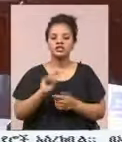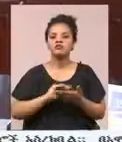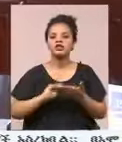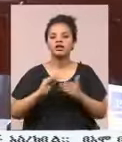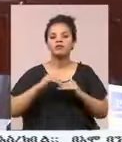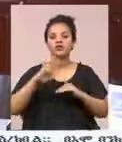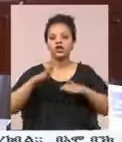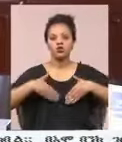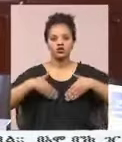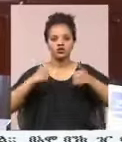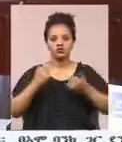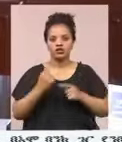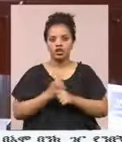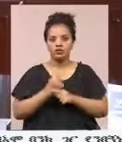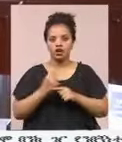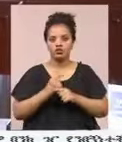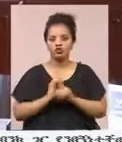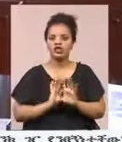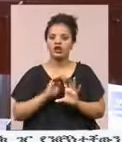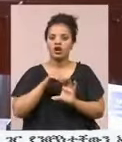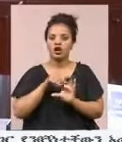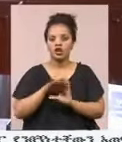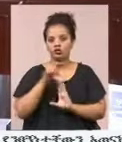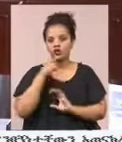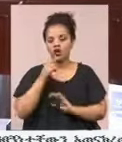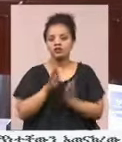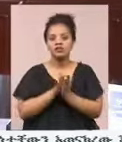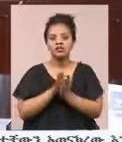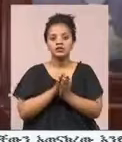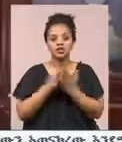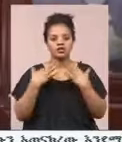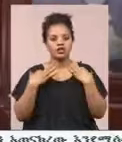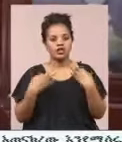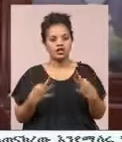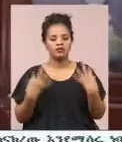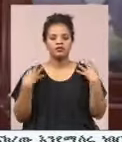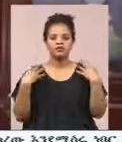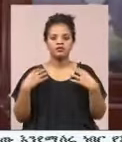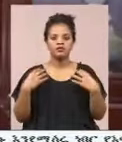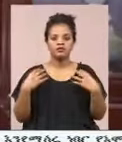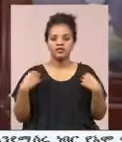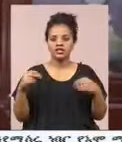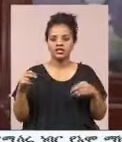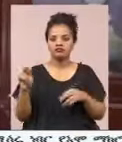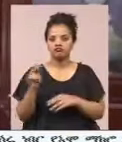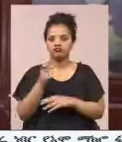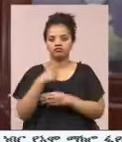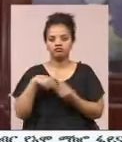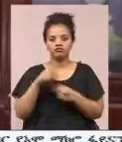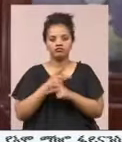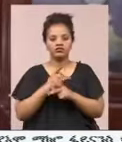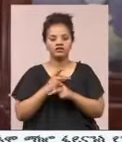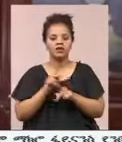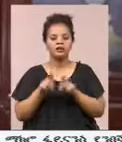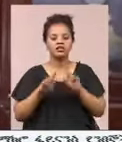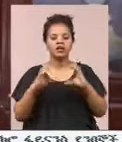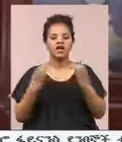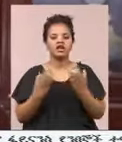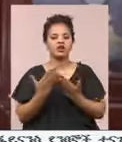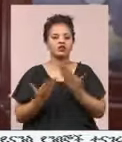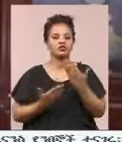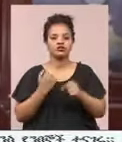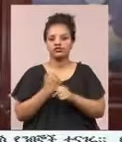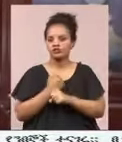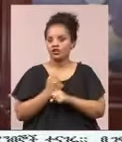ከ1.8 ሚሊዮን በላይ ወጣቶች ተግባሩን ይቀላቀላሉ ነው ያሉትም። በትምህርት፣ በጤና፣ በደንና አካባቢ ጥበቃ ስራዎች፣ የማህበረሰብ አቀፍ አገልግሎት